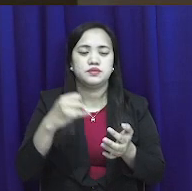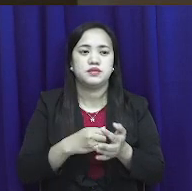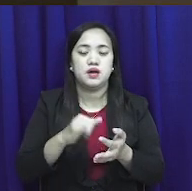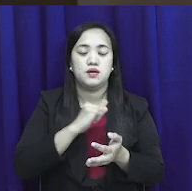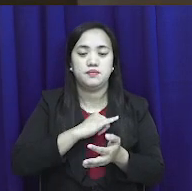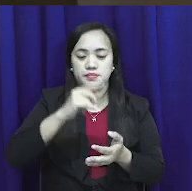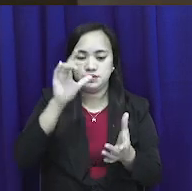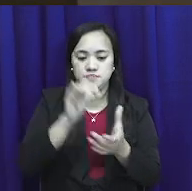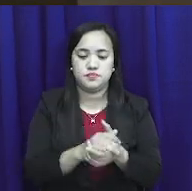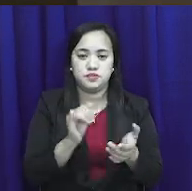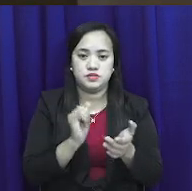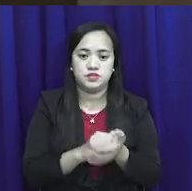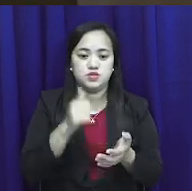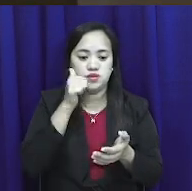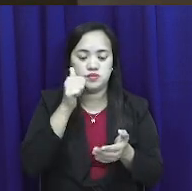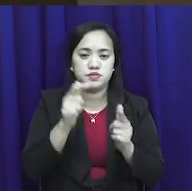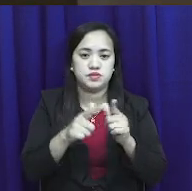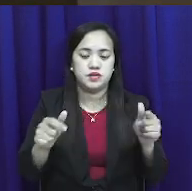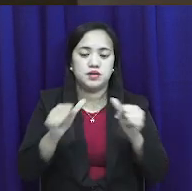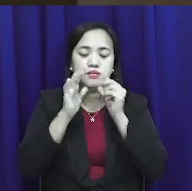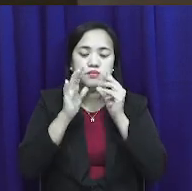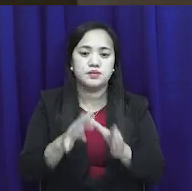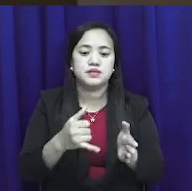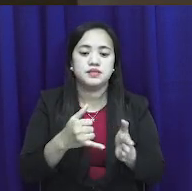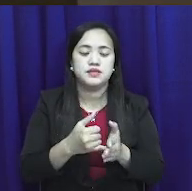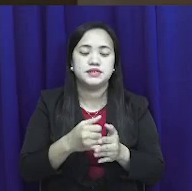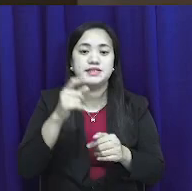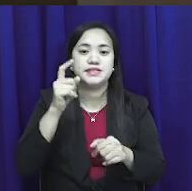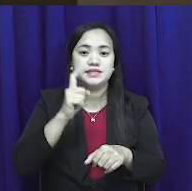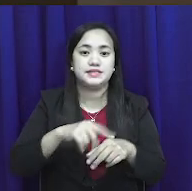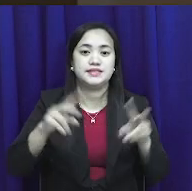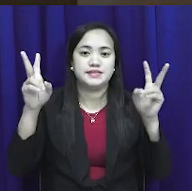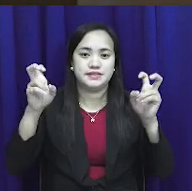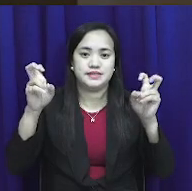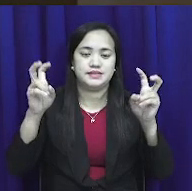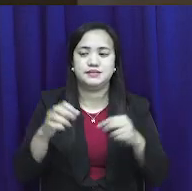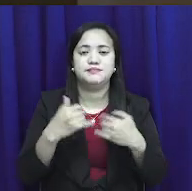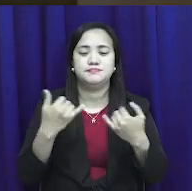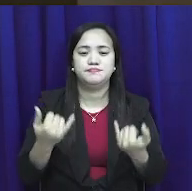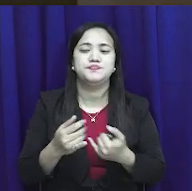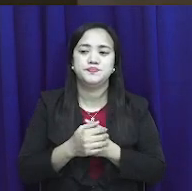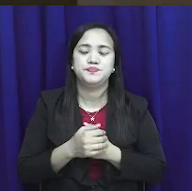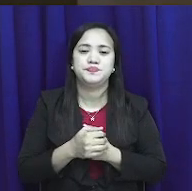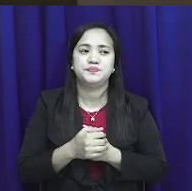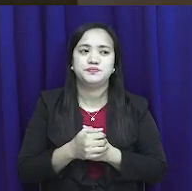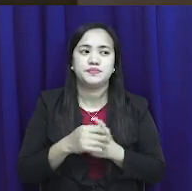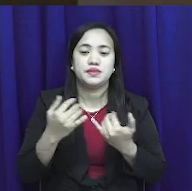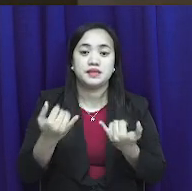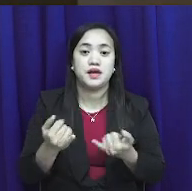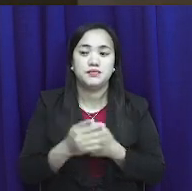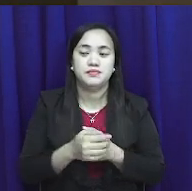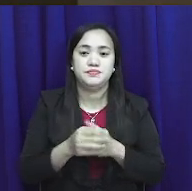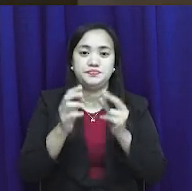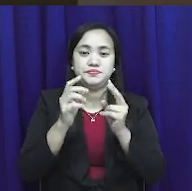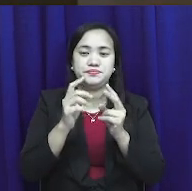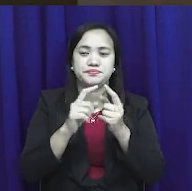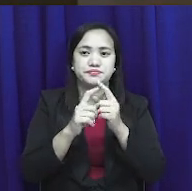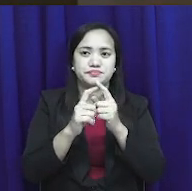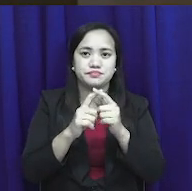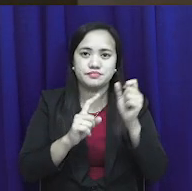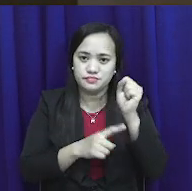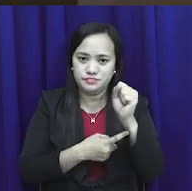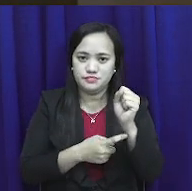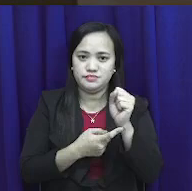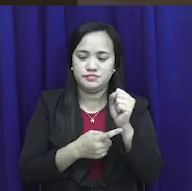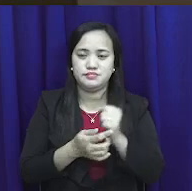magkaka-iba sa inyo regarding this topic ang mga makakasama po naming guest kaya ngayon sinimulan sin simulan po namin ganyan